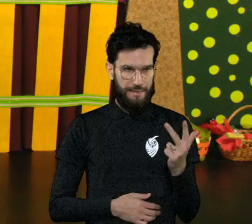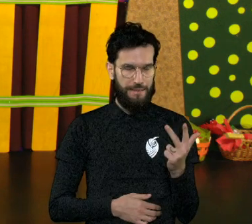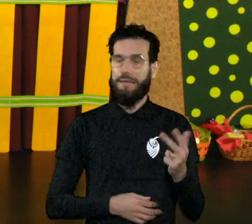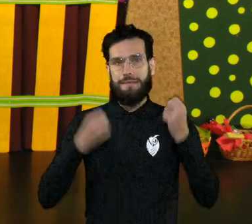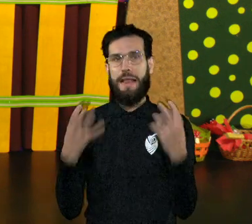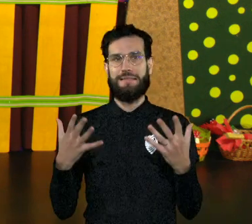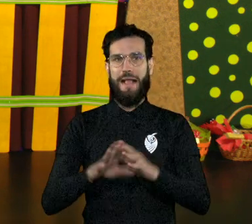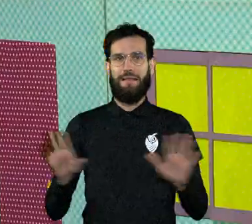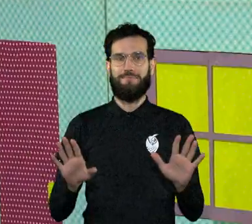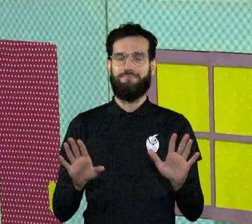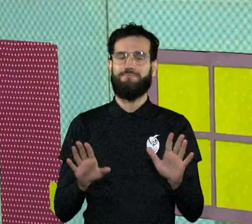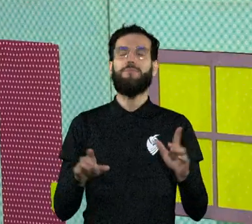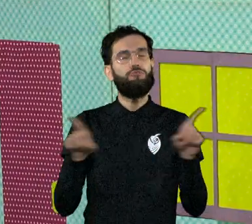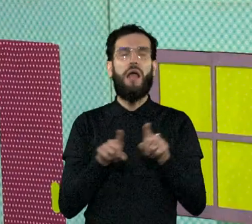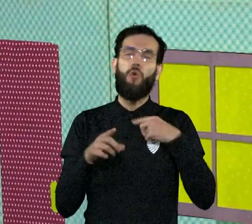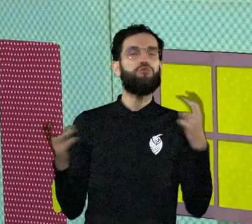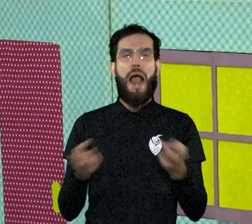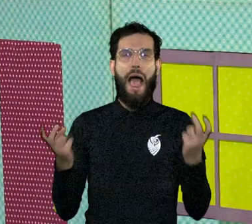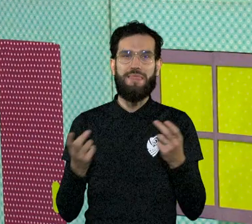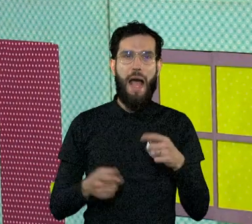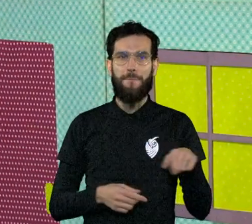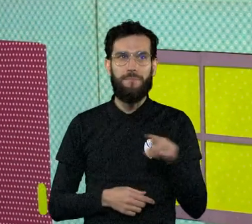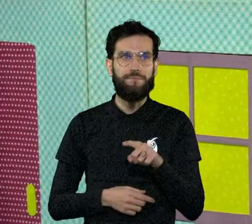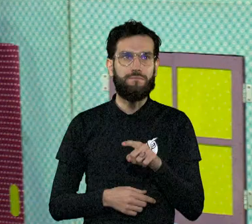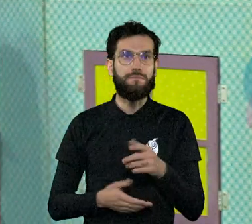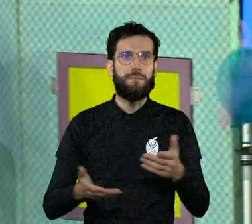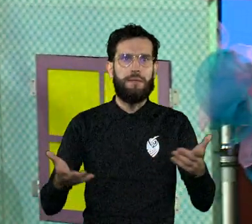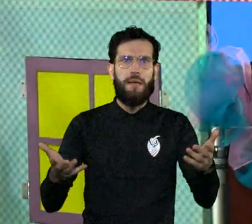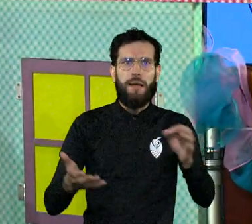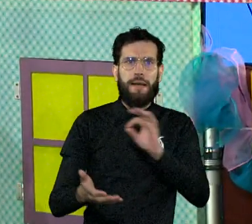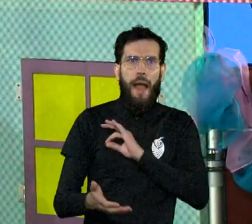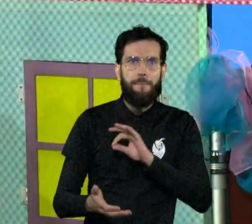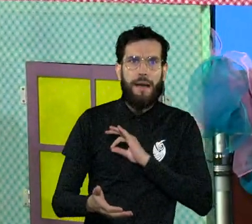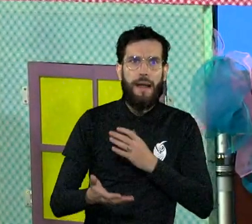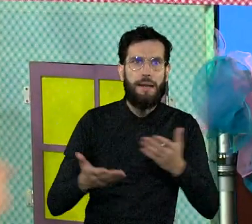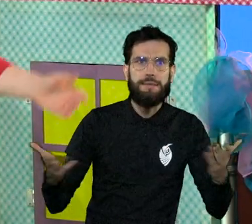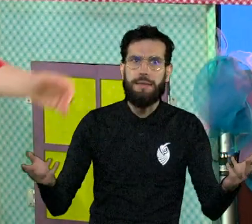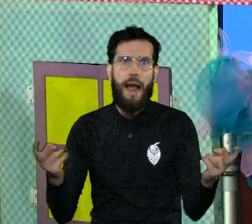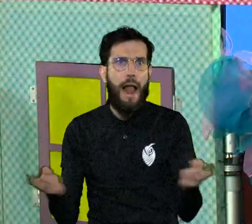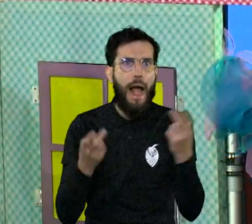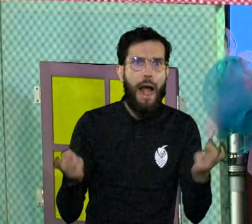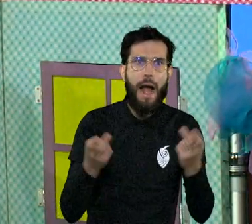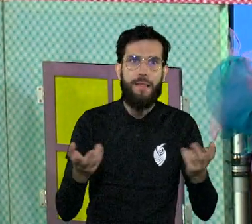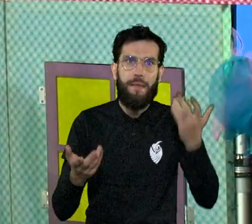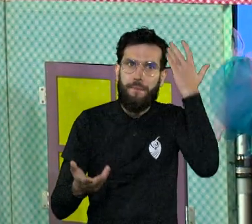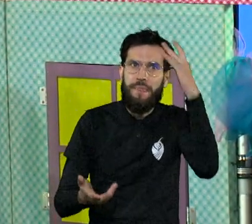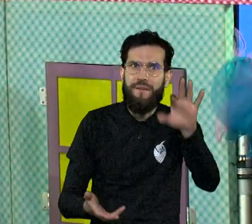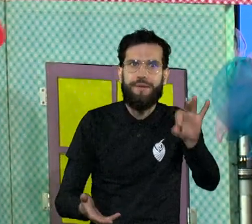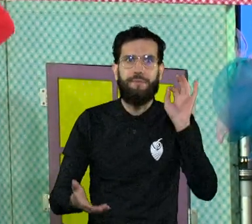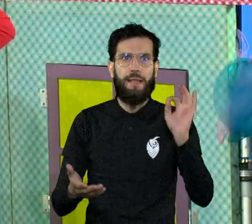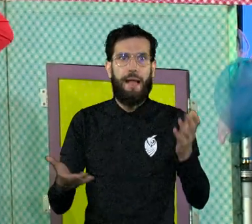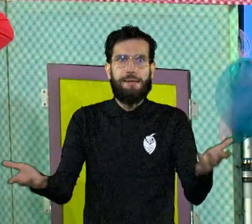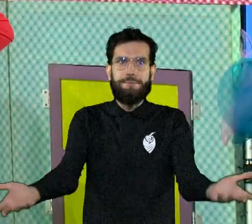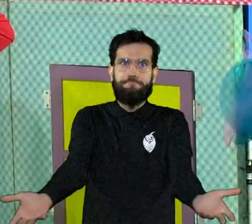a 10. Schovaný, neschovaný, idem! No, kamoši, ja ich neviem nikde nájsť. Asi sa zase hrajú na